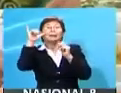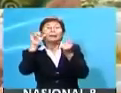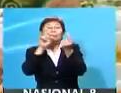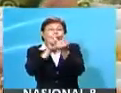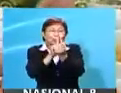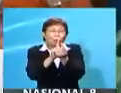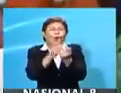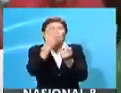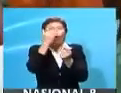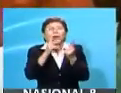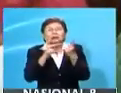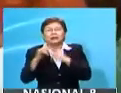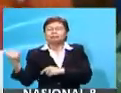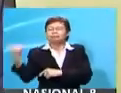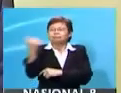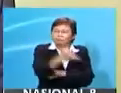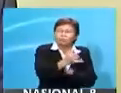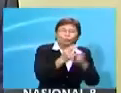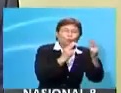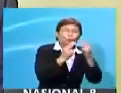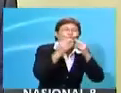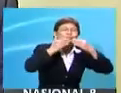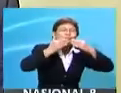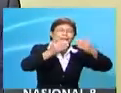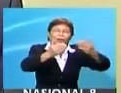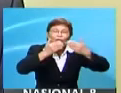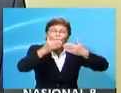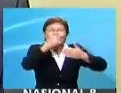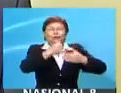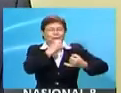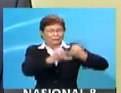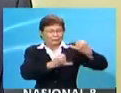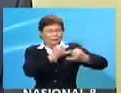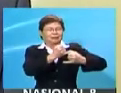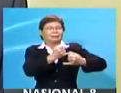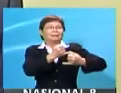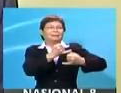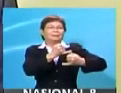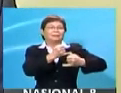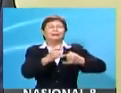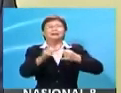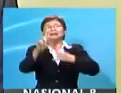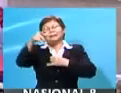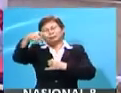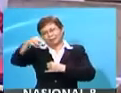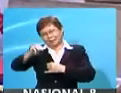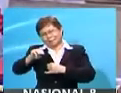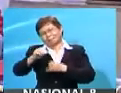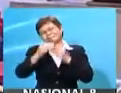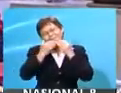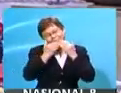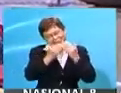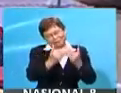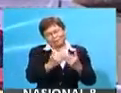tadi katanya kunjukan itu sebagai ucapan terima kasih atas jasa timbalan Perdana Menteri selama